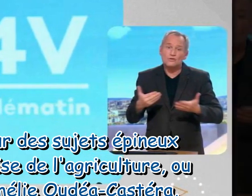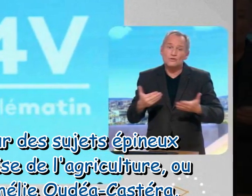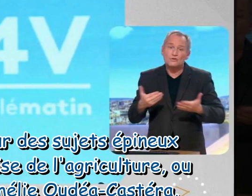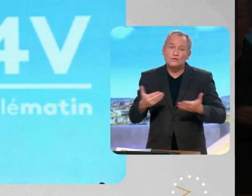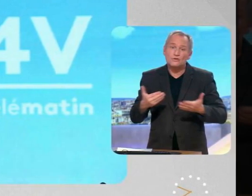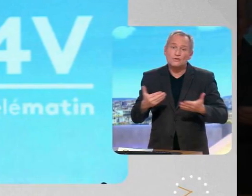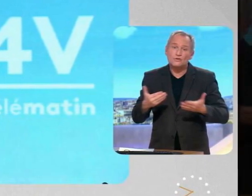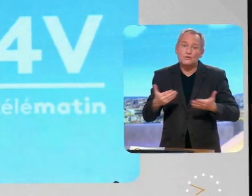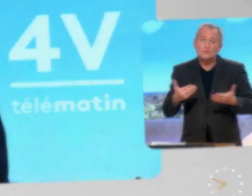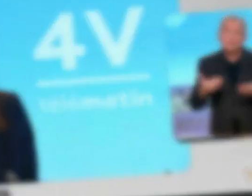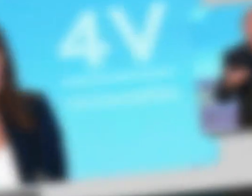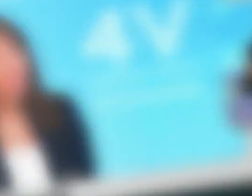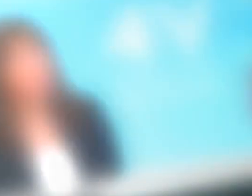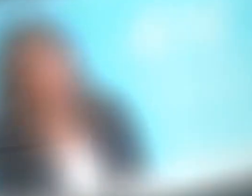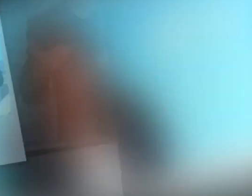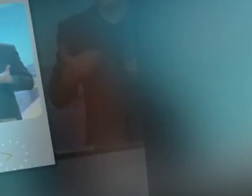Dati.